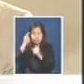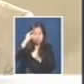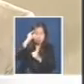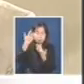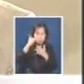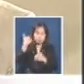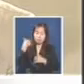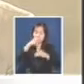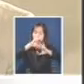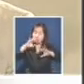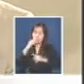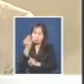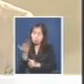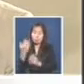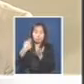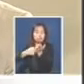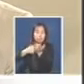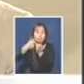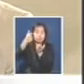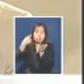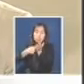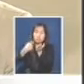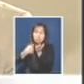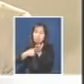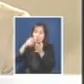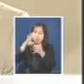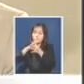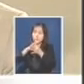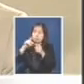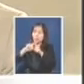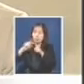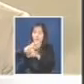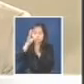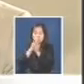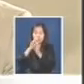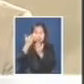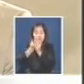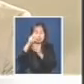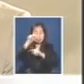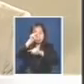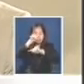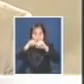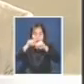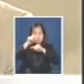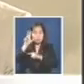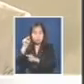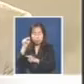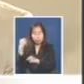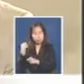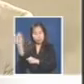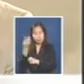าประกันในวงเงินที่รับเนี่ยอยู่ที่ 30% น้อยไปเราเองเราก็มองในส่วน